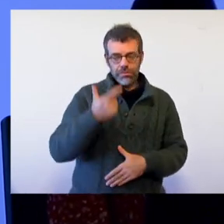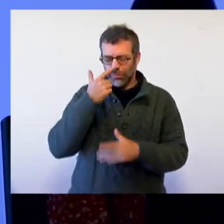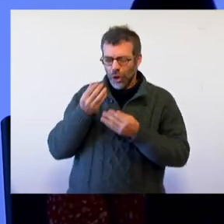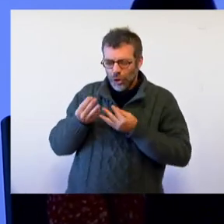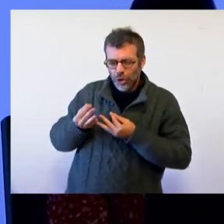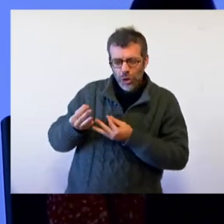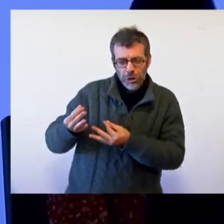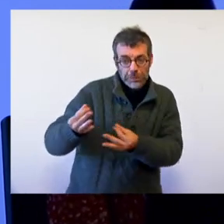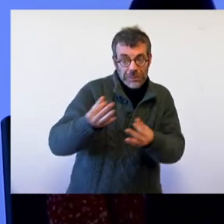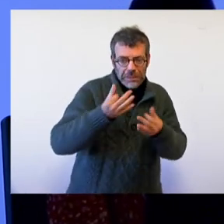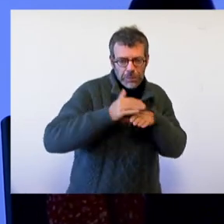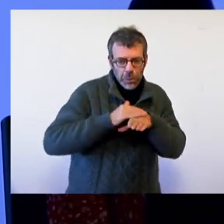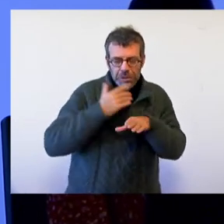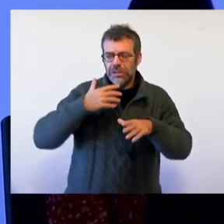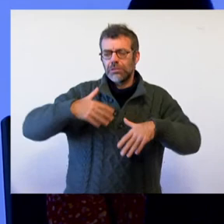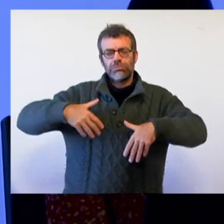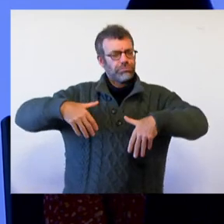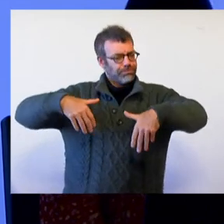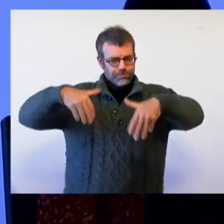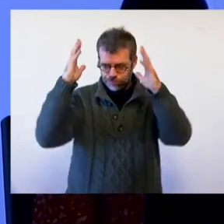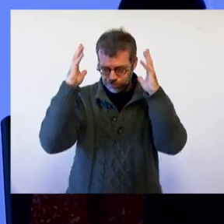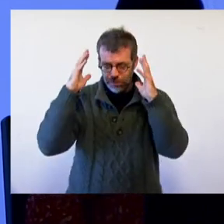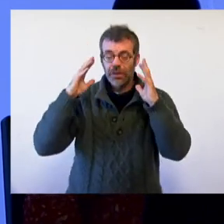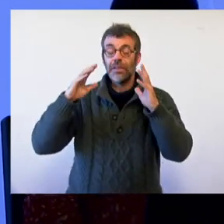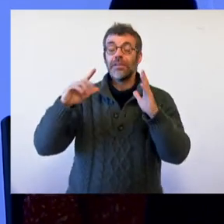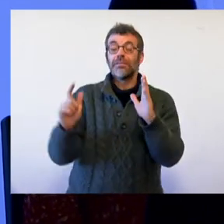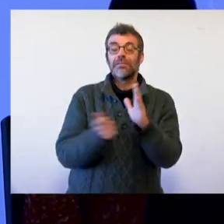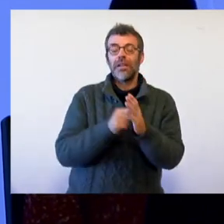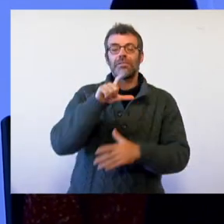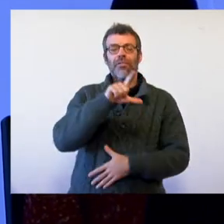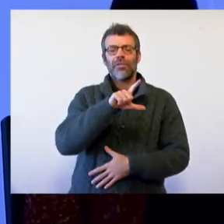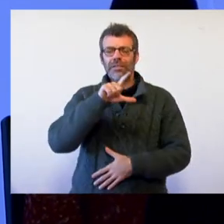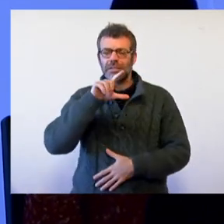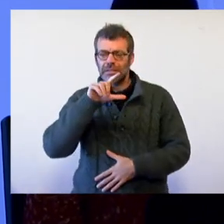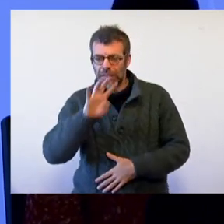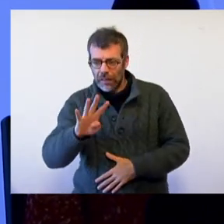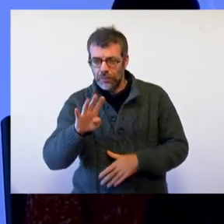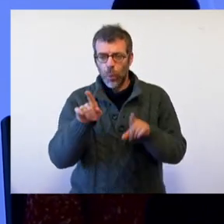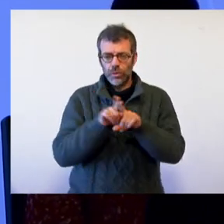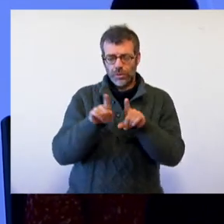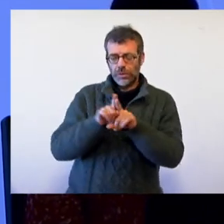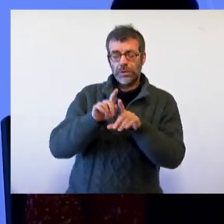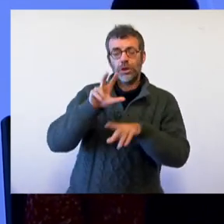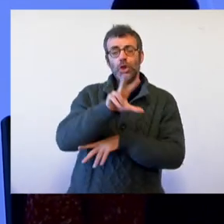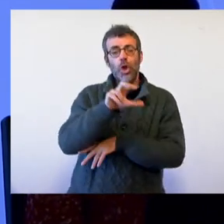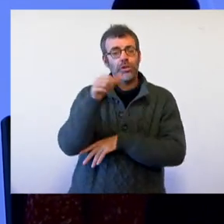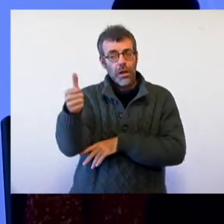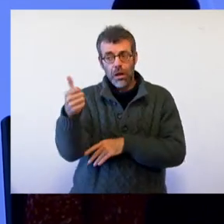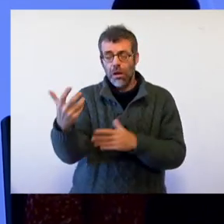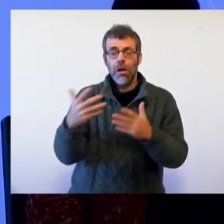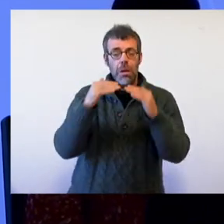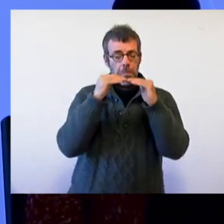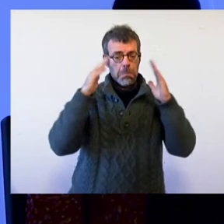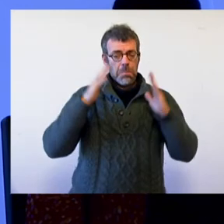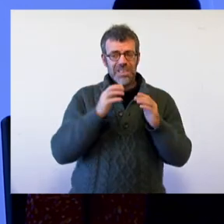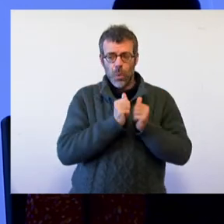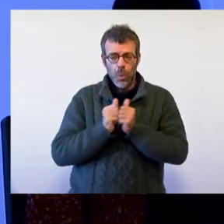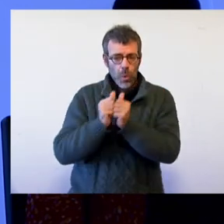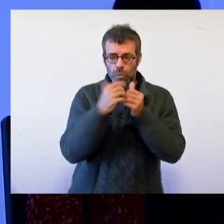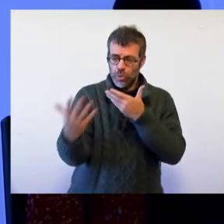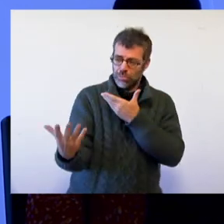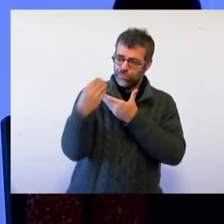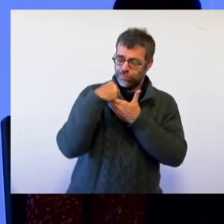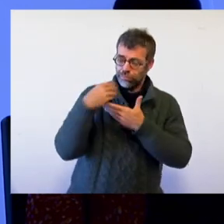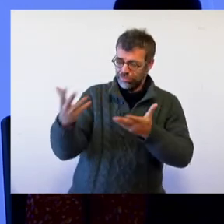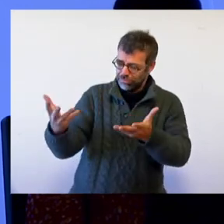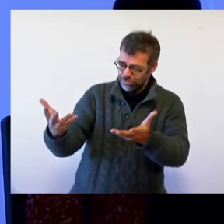bienvenus dans ces temps du 24 et du 31 de solidarité dans la maison commune, que vous l'avez compris, l'état d'esprit qui est le nôtre, c'est